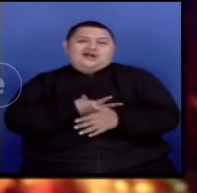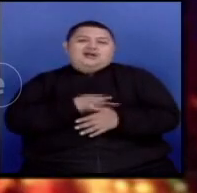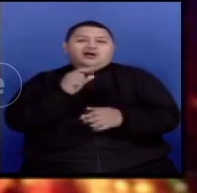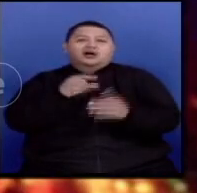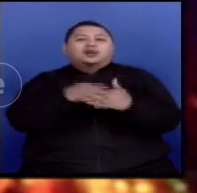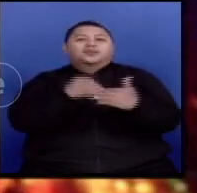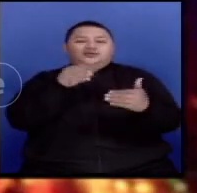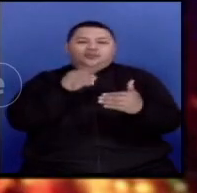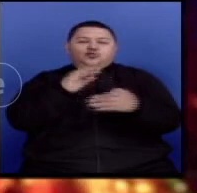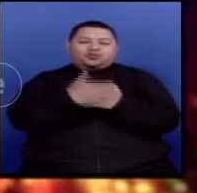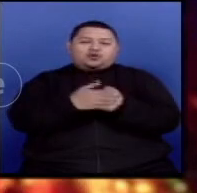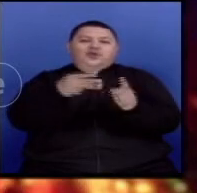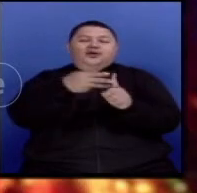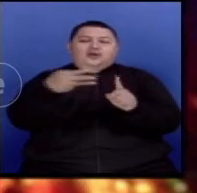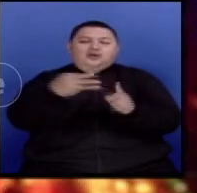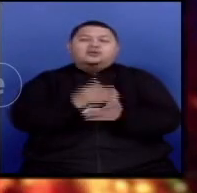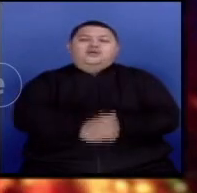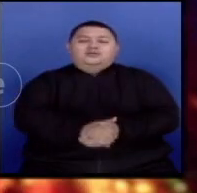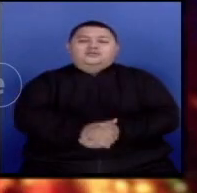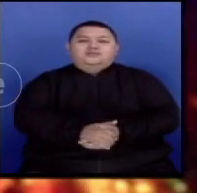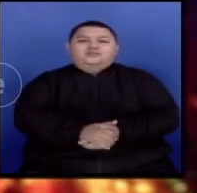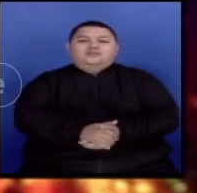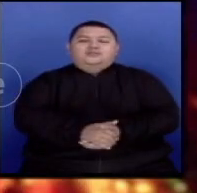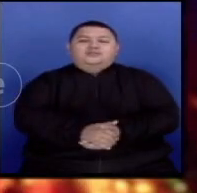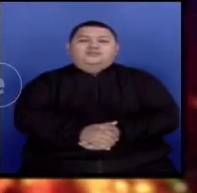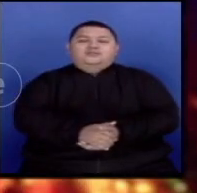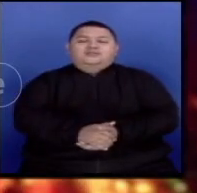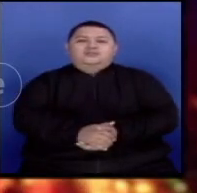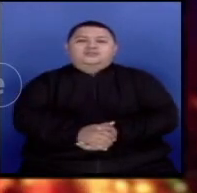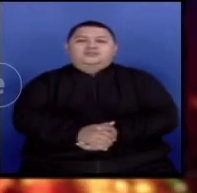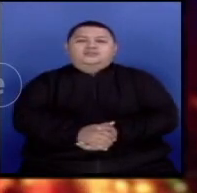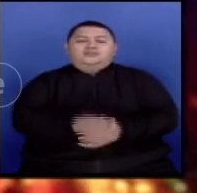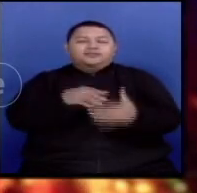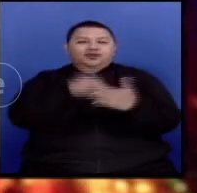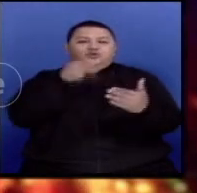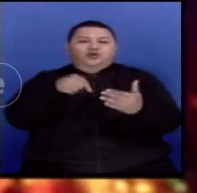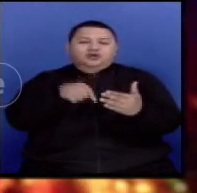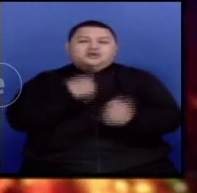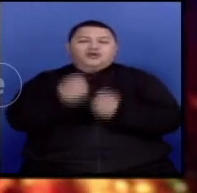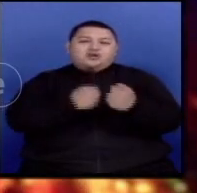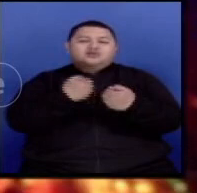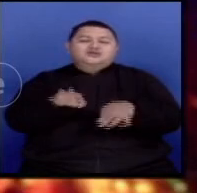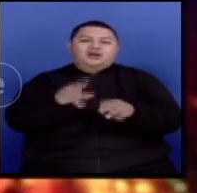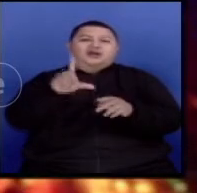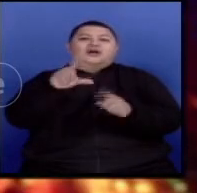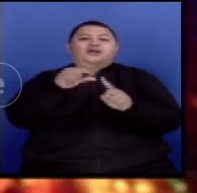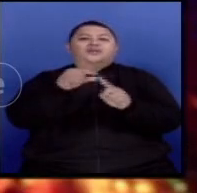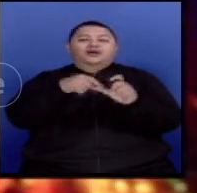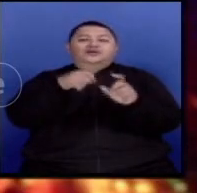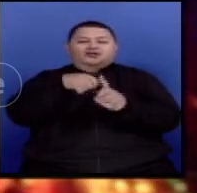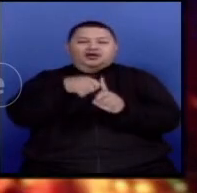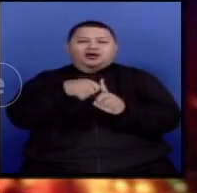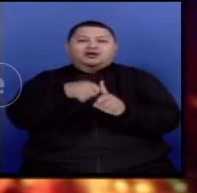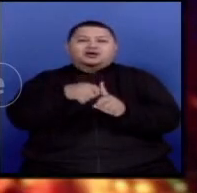kasus pembunuhan berencana Brigadir Joshua, Richard Eliezer atau Baradae. Pencabutan ini dilakukan setelah LPSK mengklaim